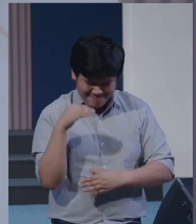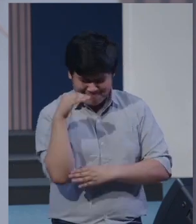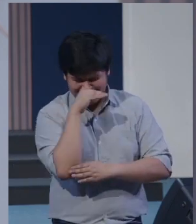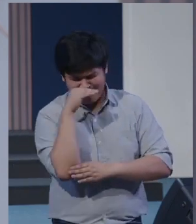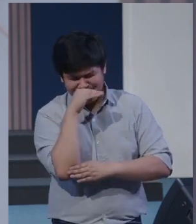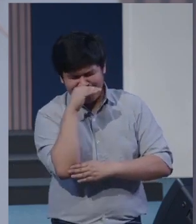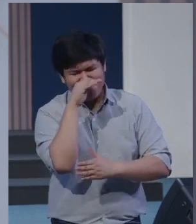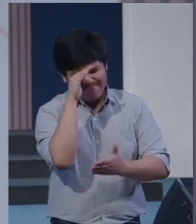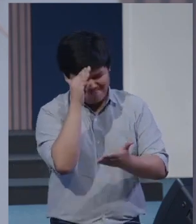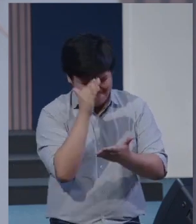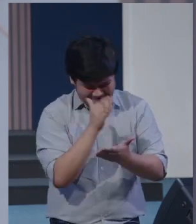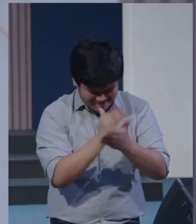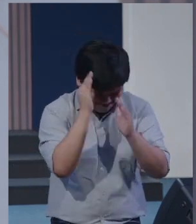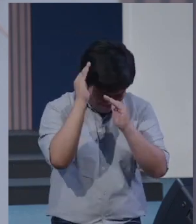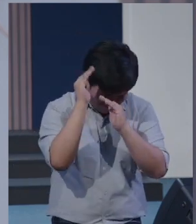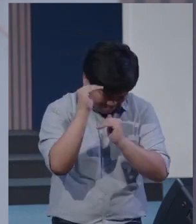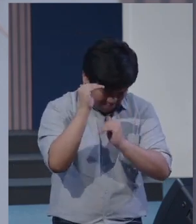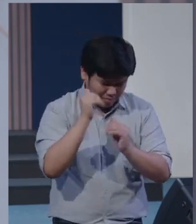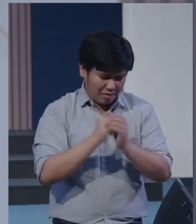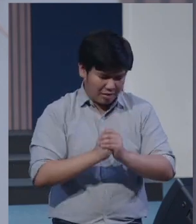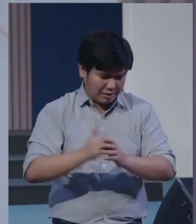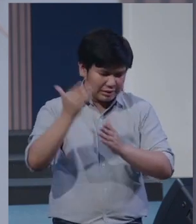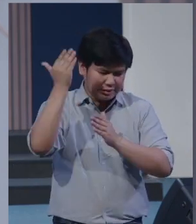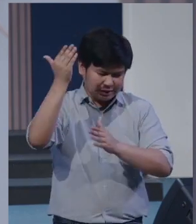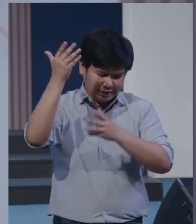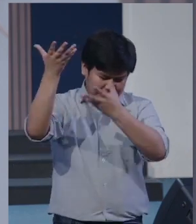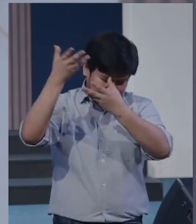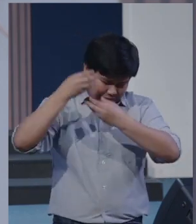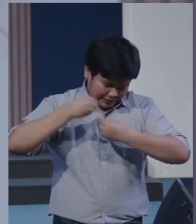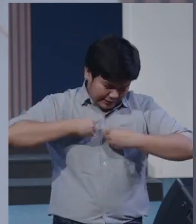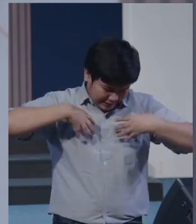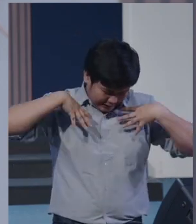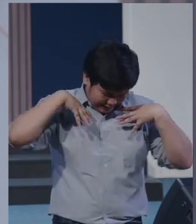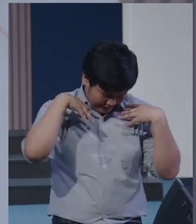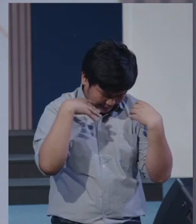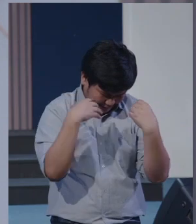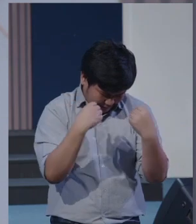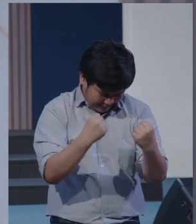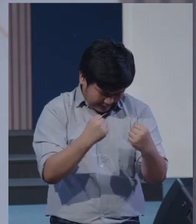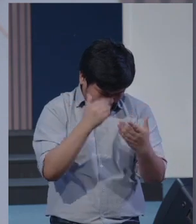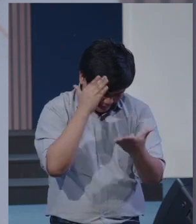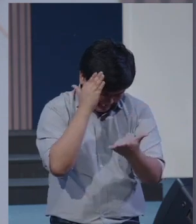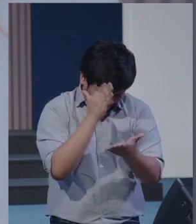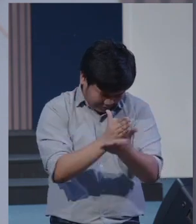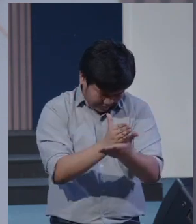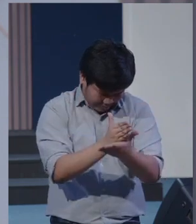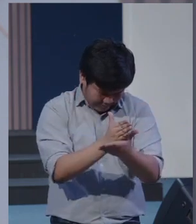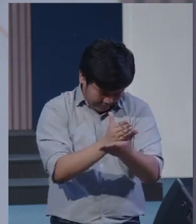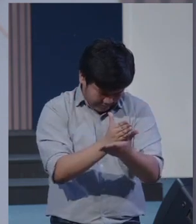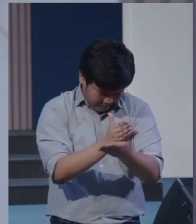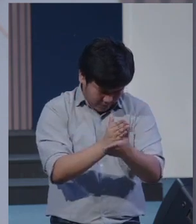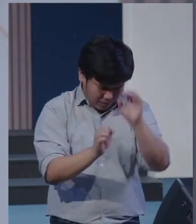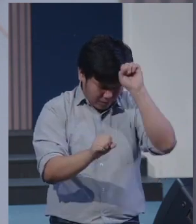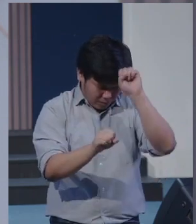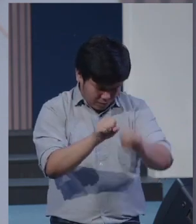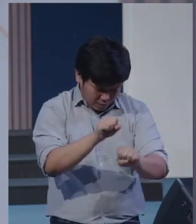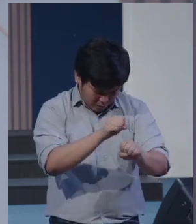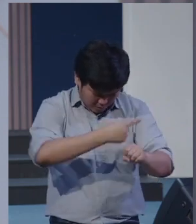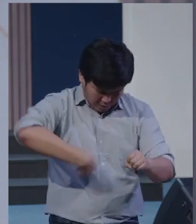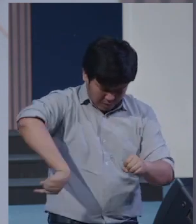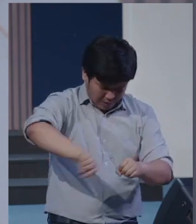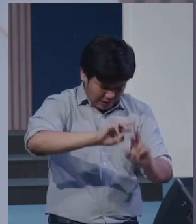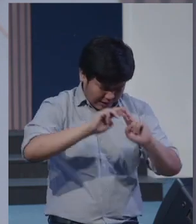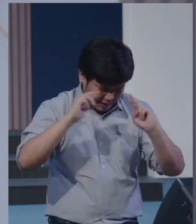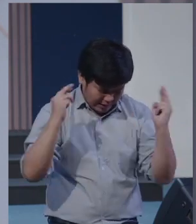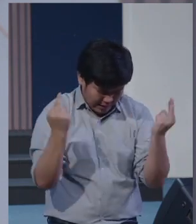isa at nawa Panginoon Bigyan mo kami ng kalakasan na iwasan ito upang ang aming kapatiran ay